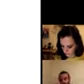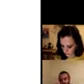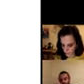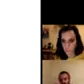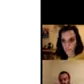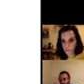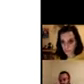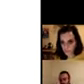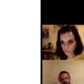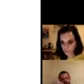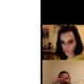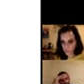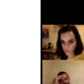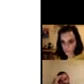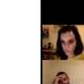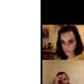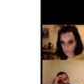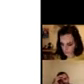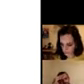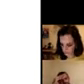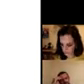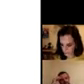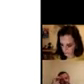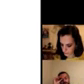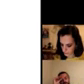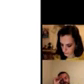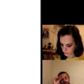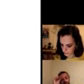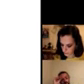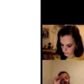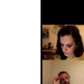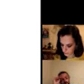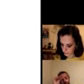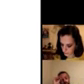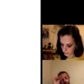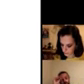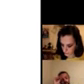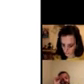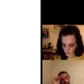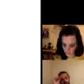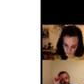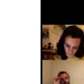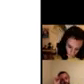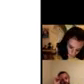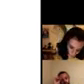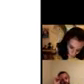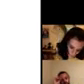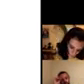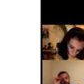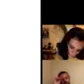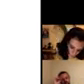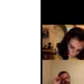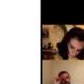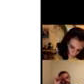paydaşları ortak bir payede buluşturmak aslında çok zor bir şey. Belki imkansız mı onu tartışabiliriz. Ama katılımcı süreçler onun